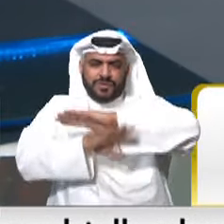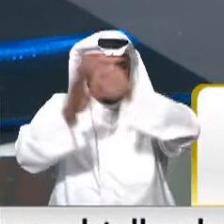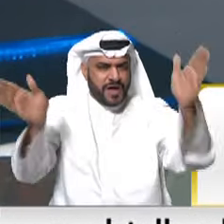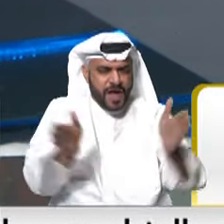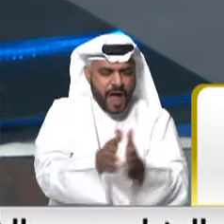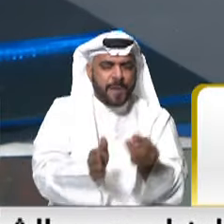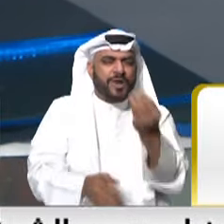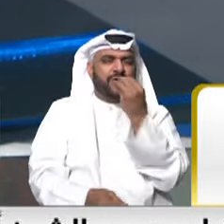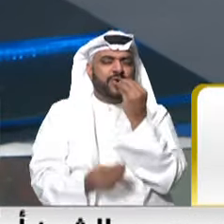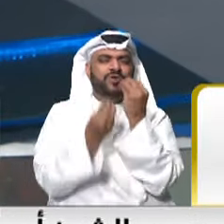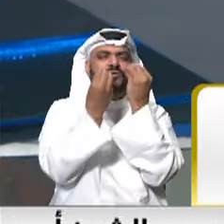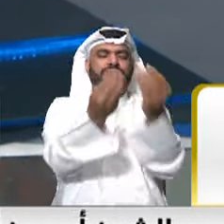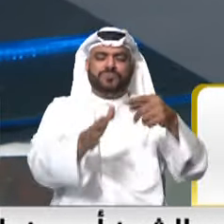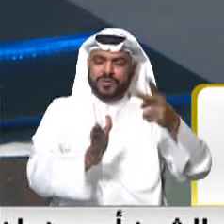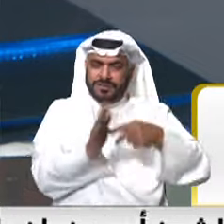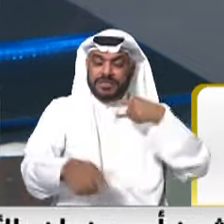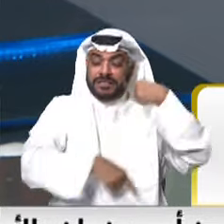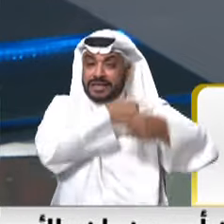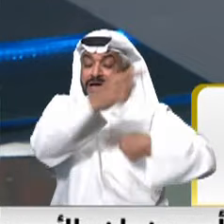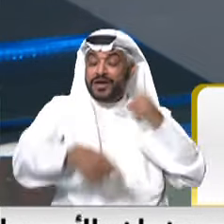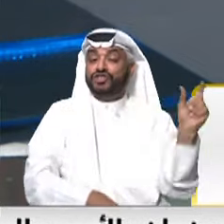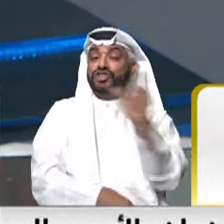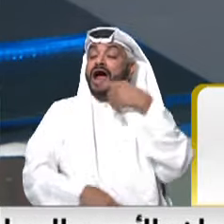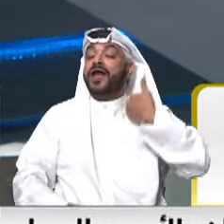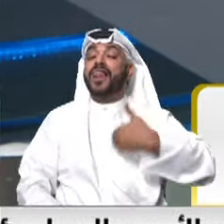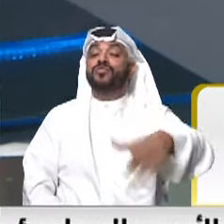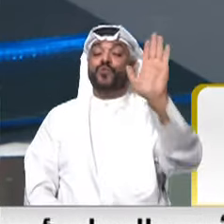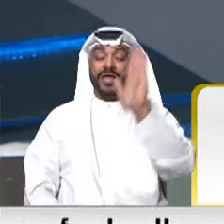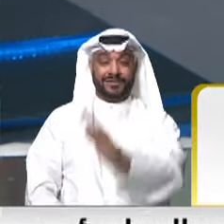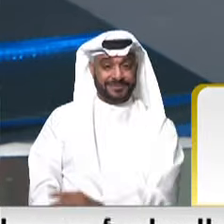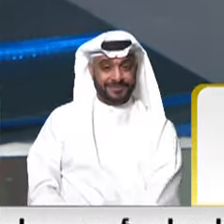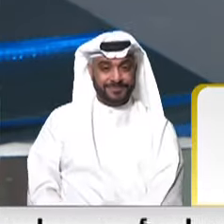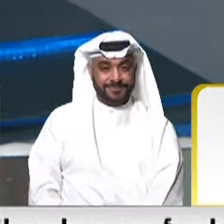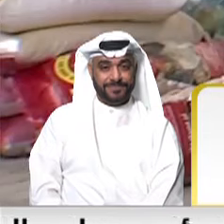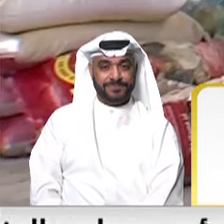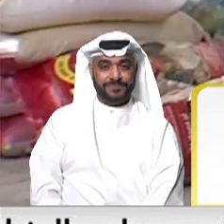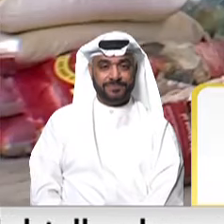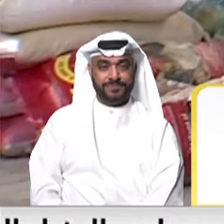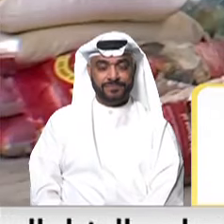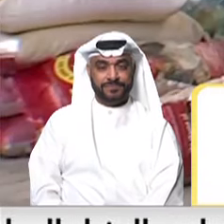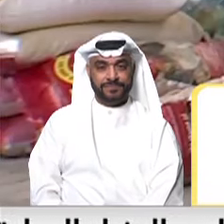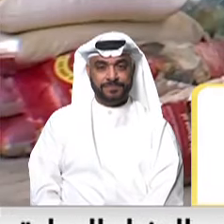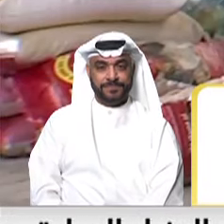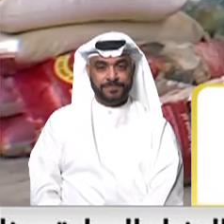صائم الذي استمر طوال شهر رمضان المبارك.